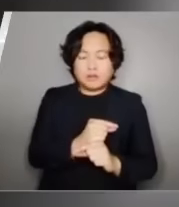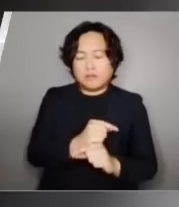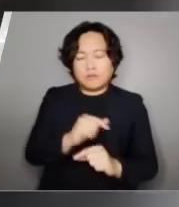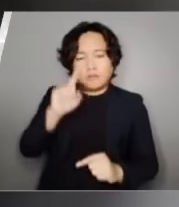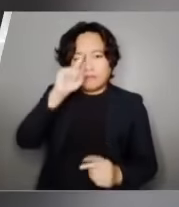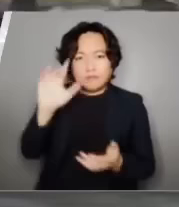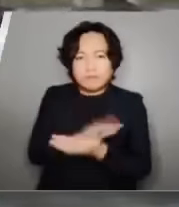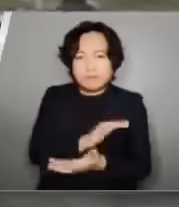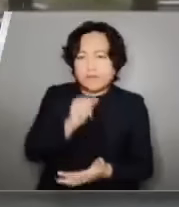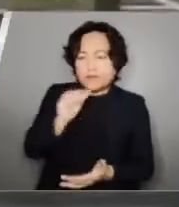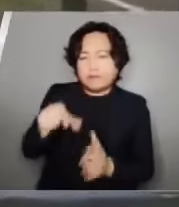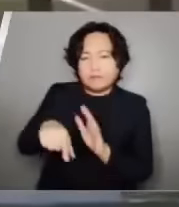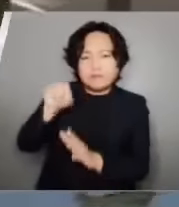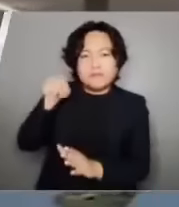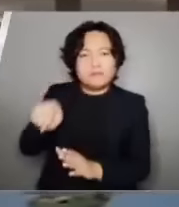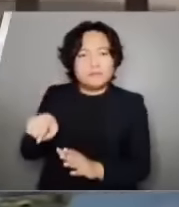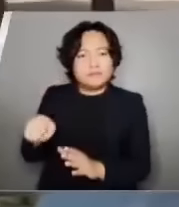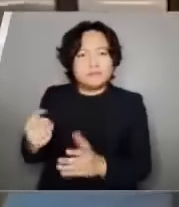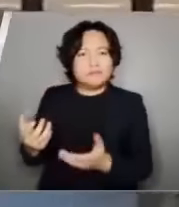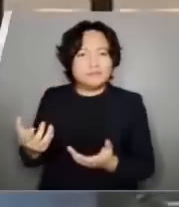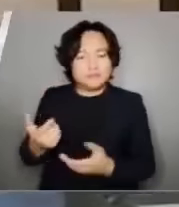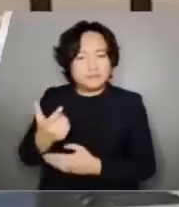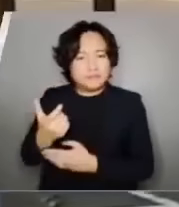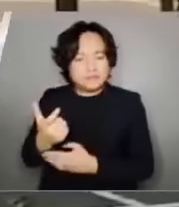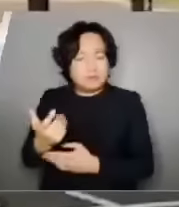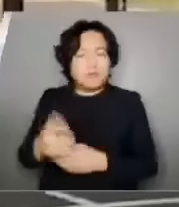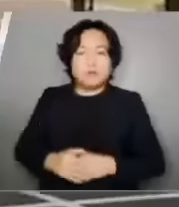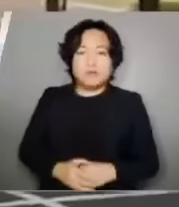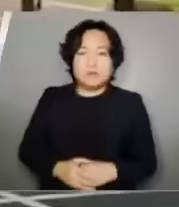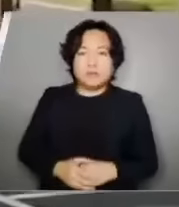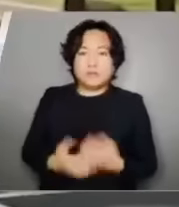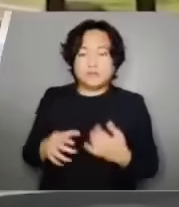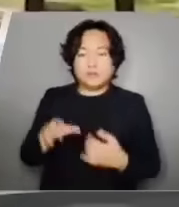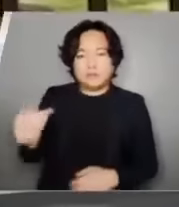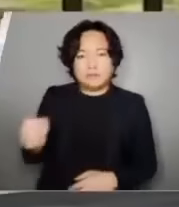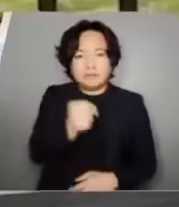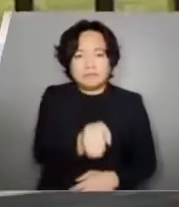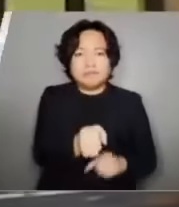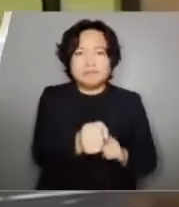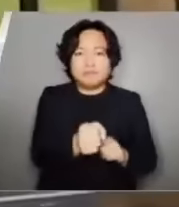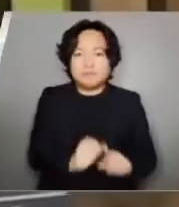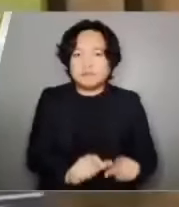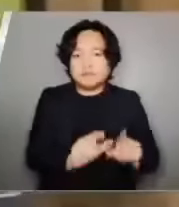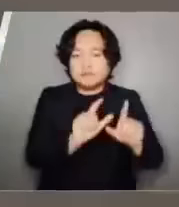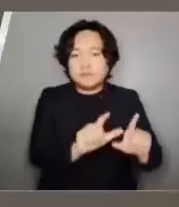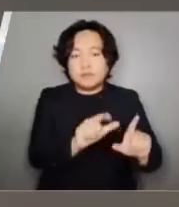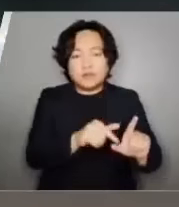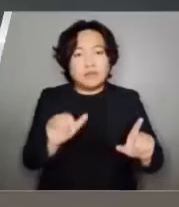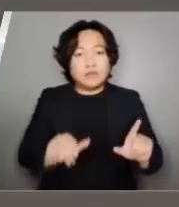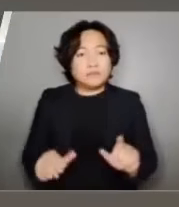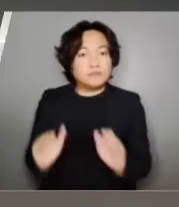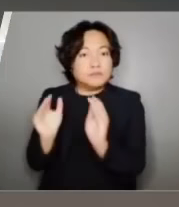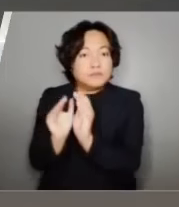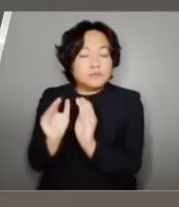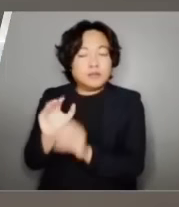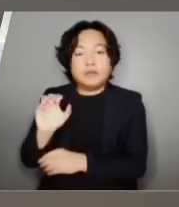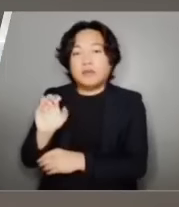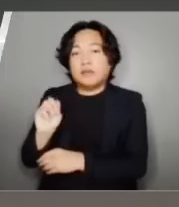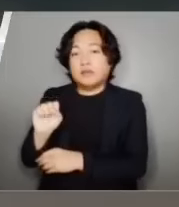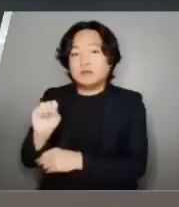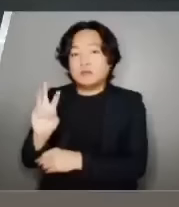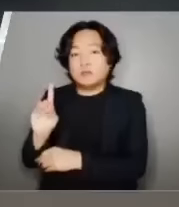sa paaralan. Nasa intensive care unit pa ang biktima, habang nasa kusudiya naman ng MSWD ang suspect. Nakatakdang isa ilalim sa counseling